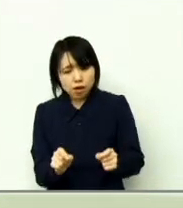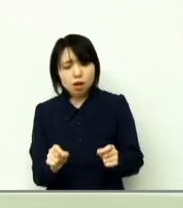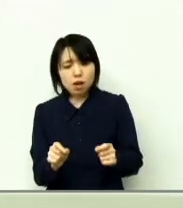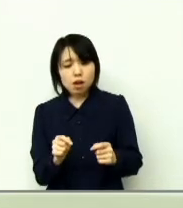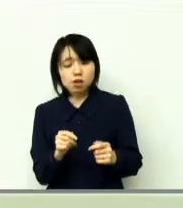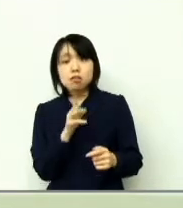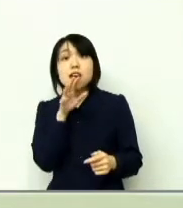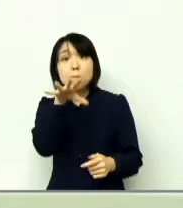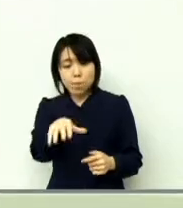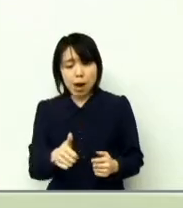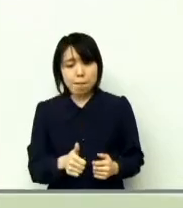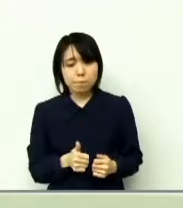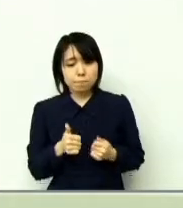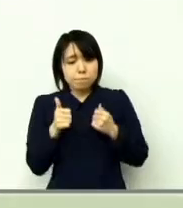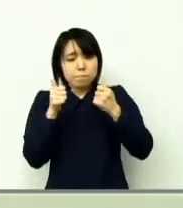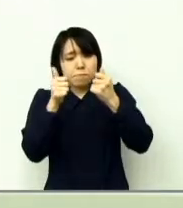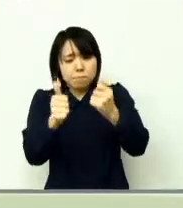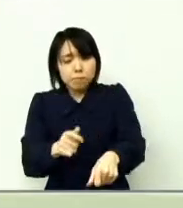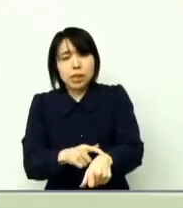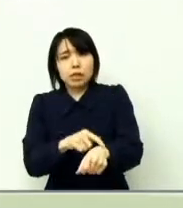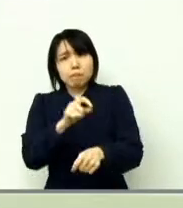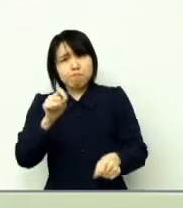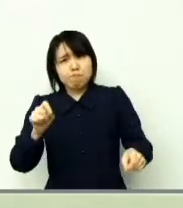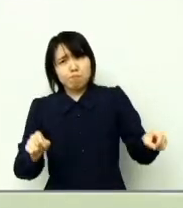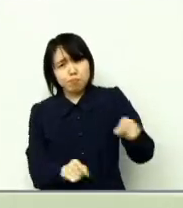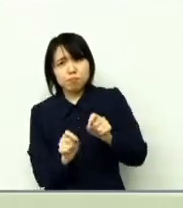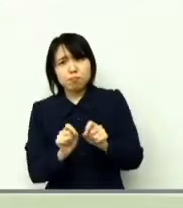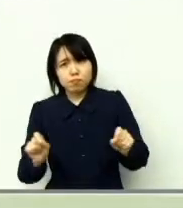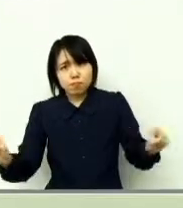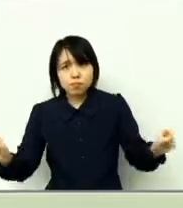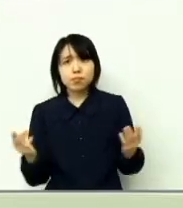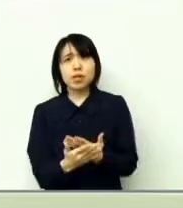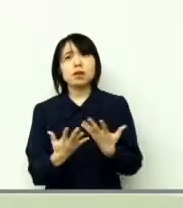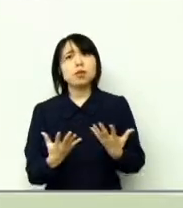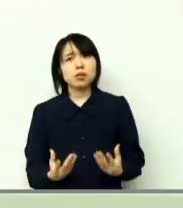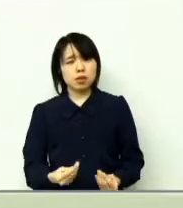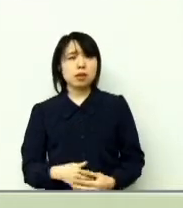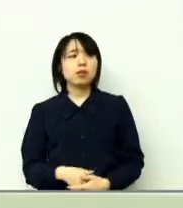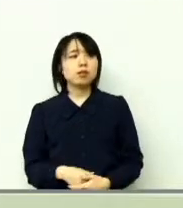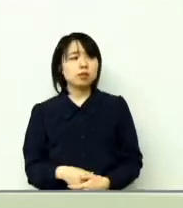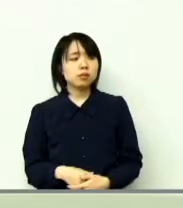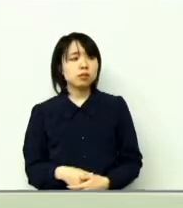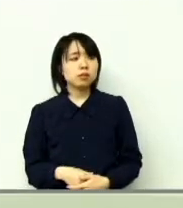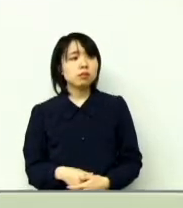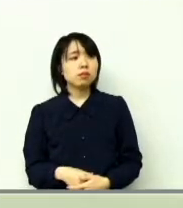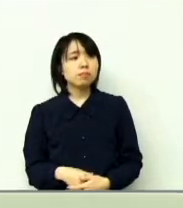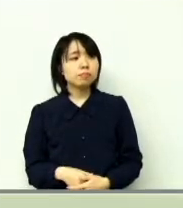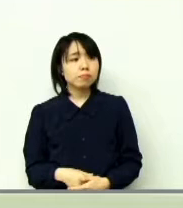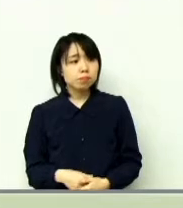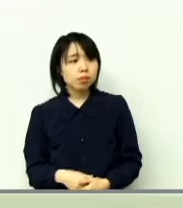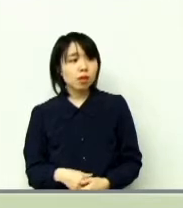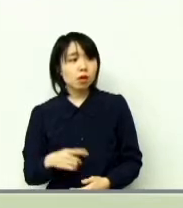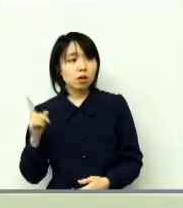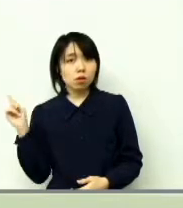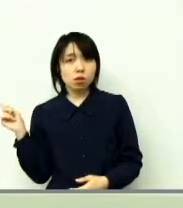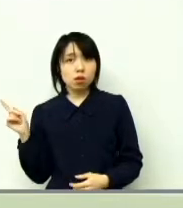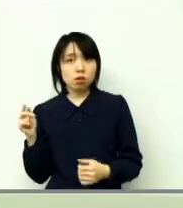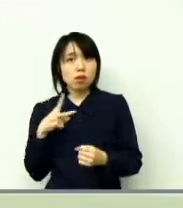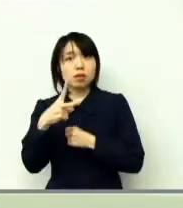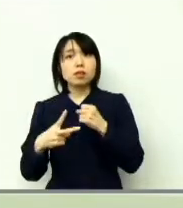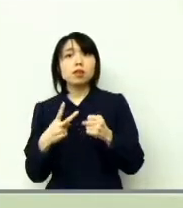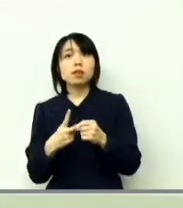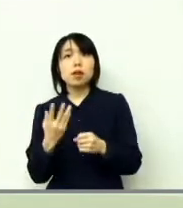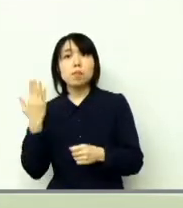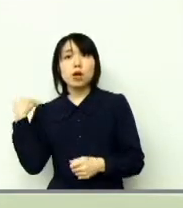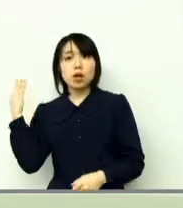向になってございます。またもう一方でですね、平成、これは28年度中のデータでございます